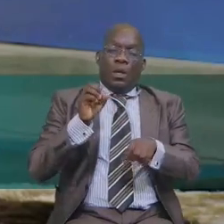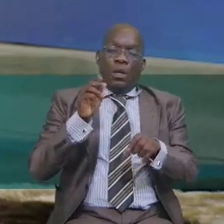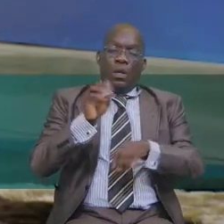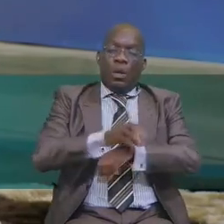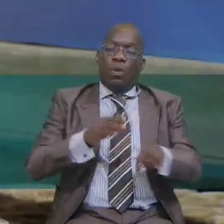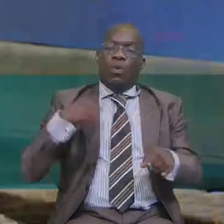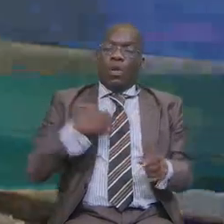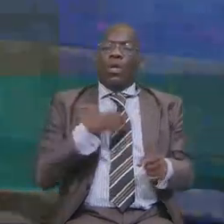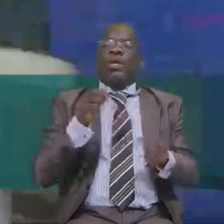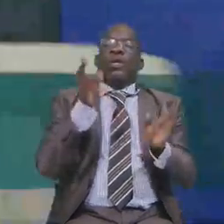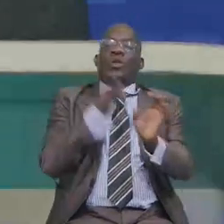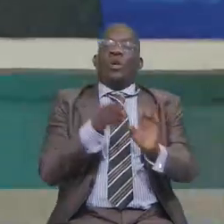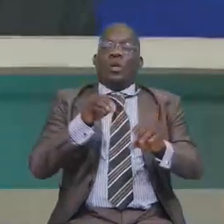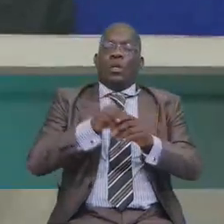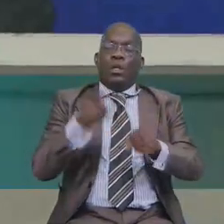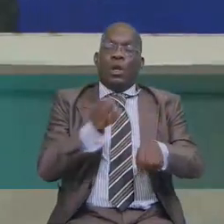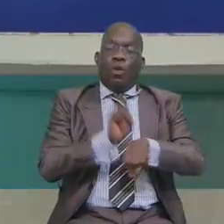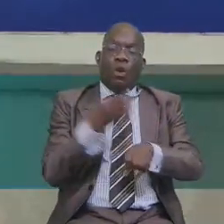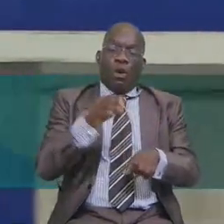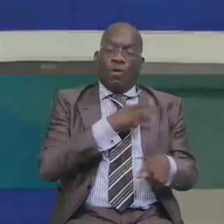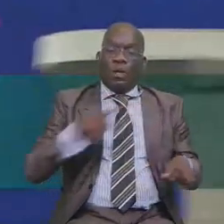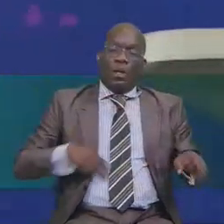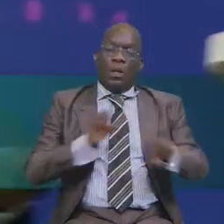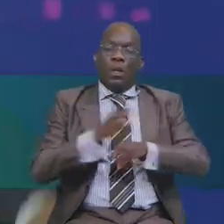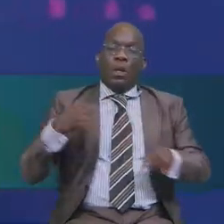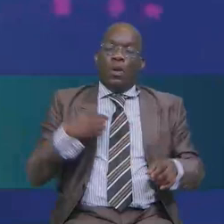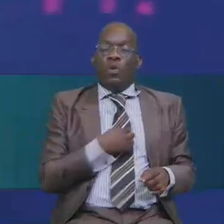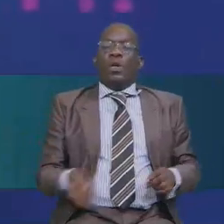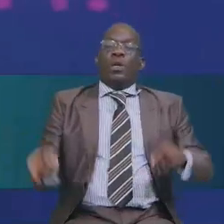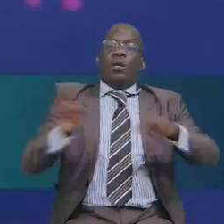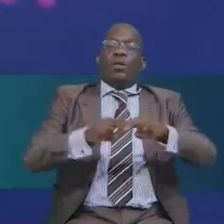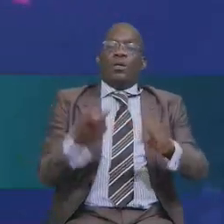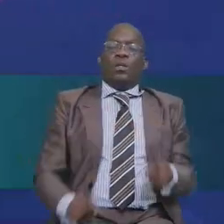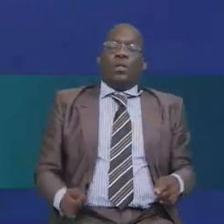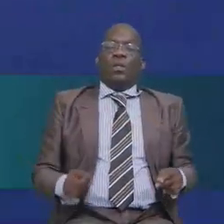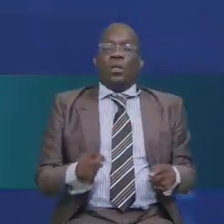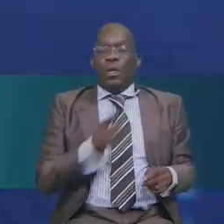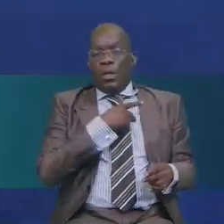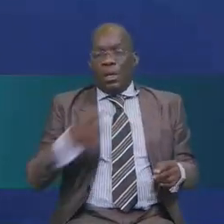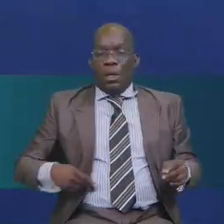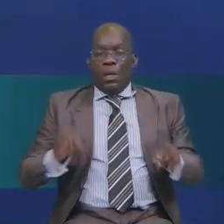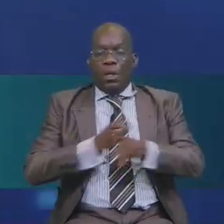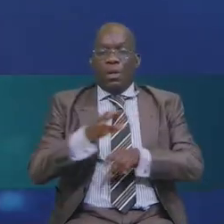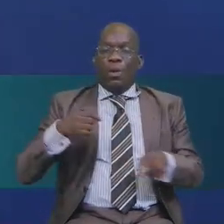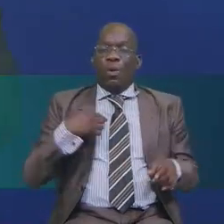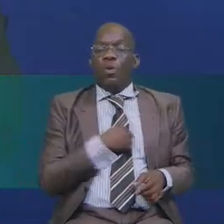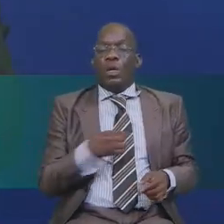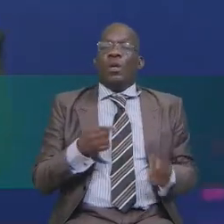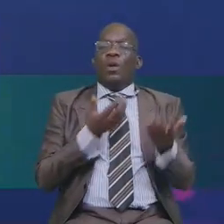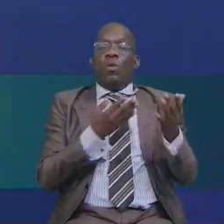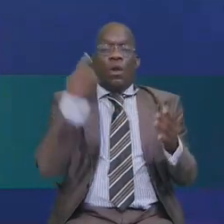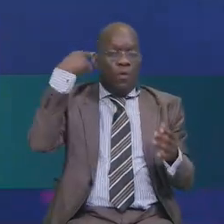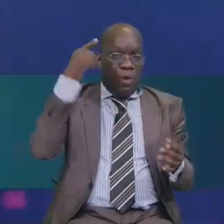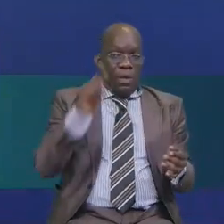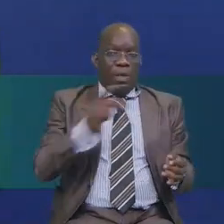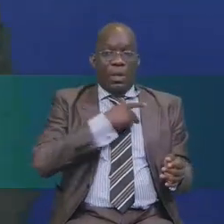maintenant, nous élargissons le royaume, nous contribuons à l'expansion du royaume et nous attendons le